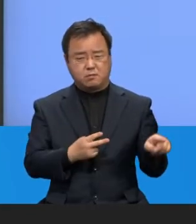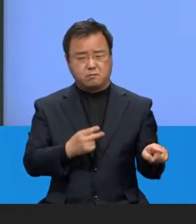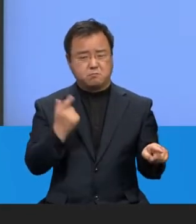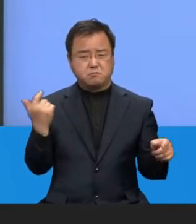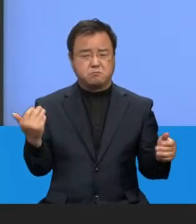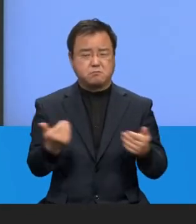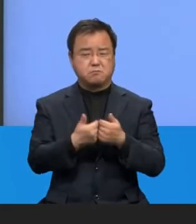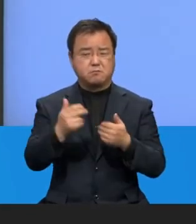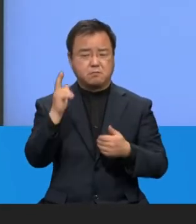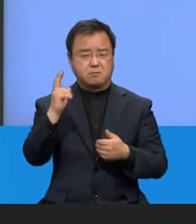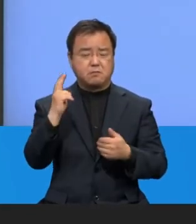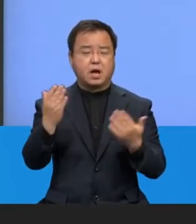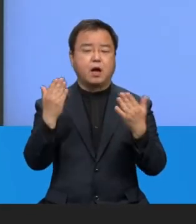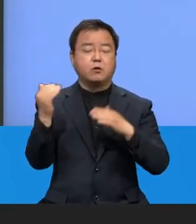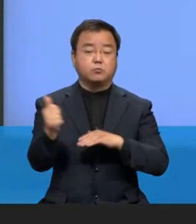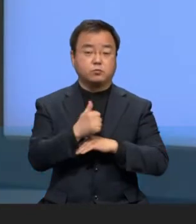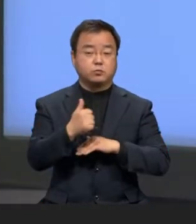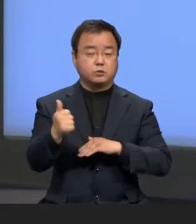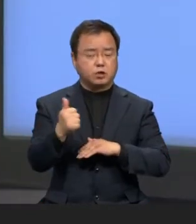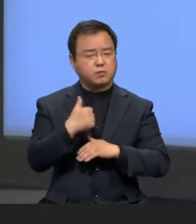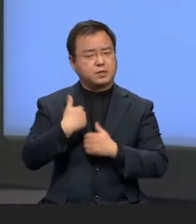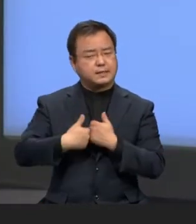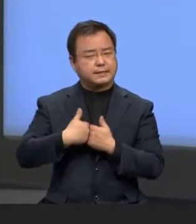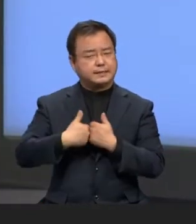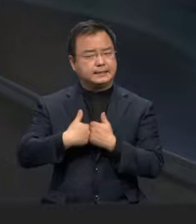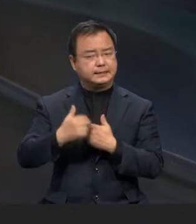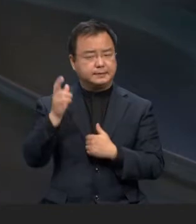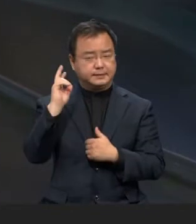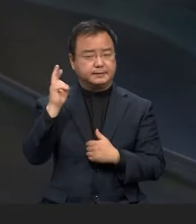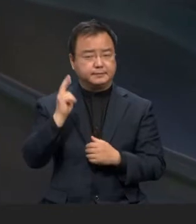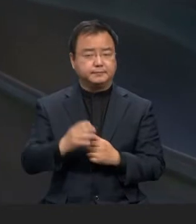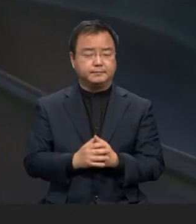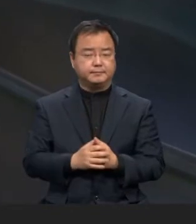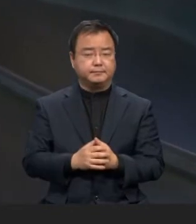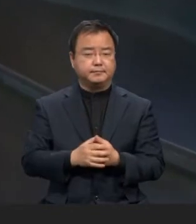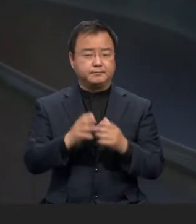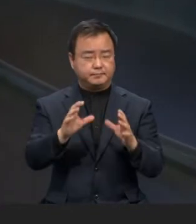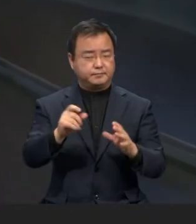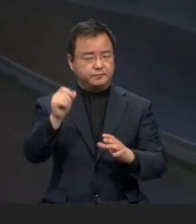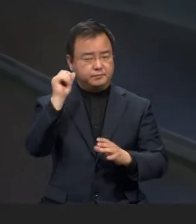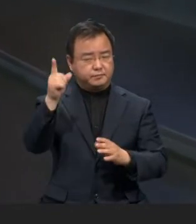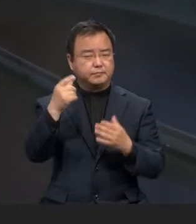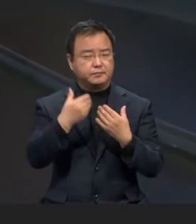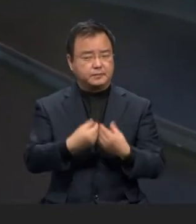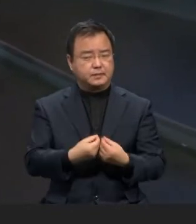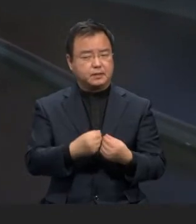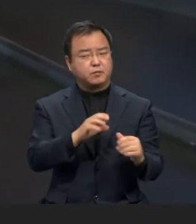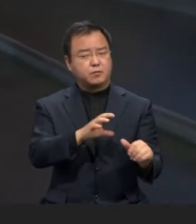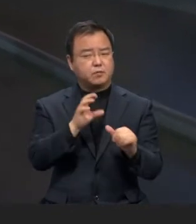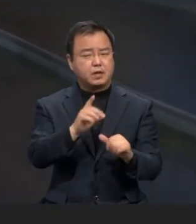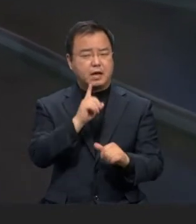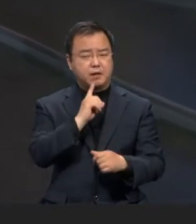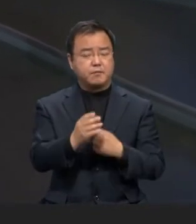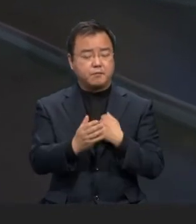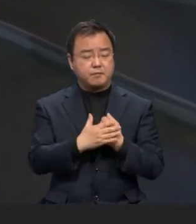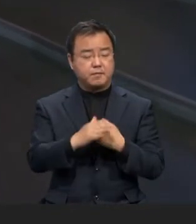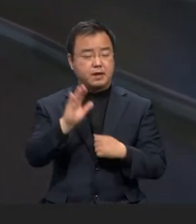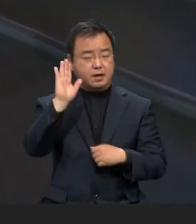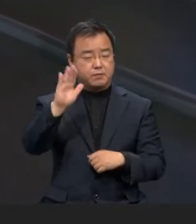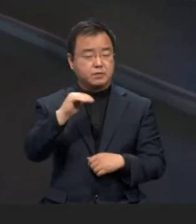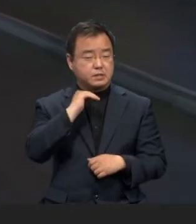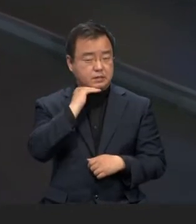크고 이 등교 수업에도 적지 않은 차질이 예상됩니다. 네, 세계적인 우수 사례로 좀 인용이 됐었던 만큼 앞으로 좀 계속 지켜보게